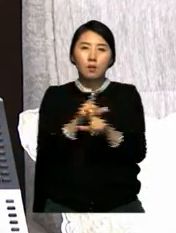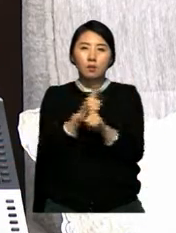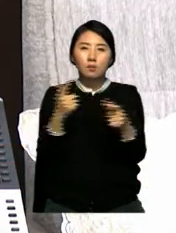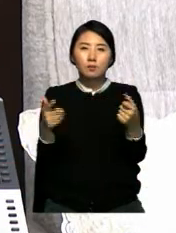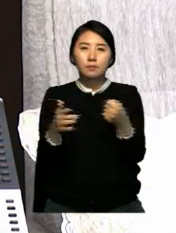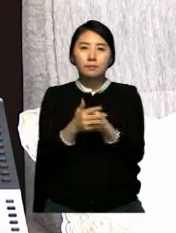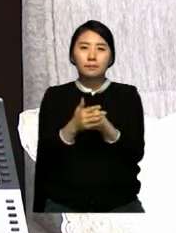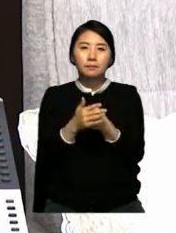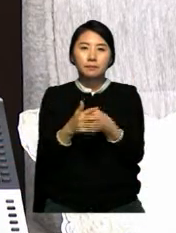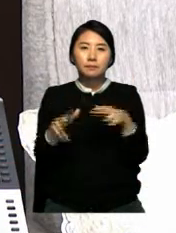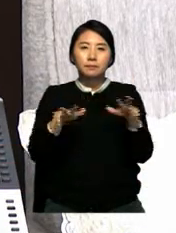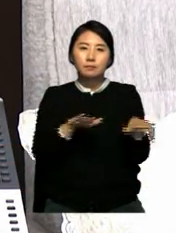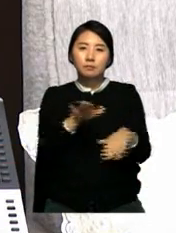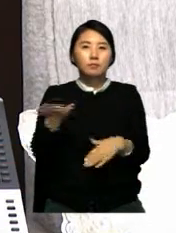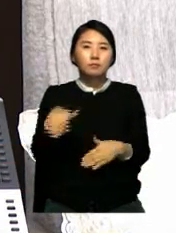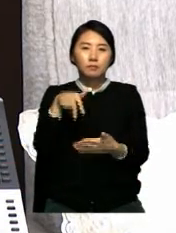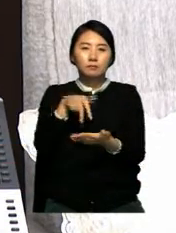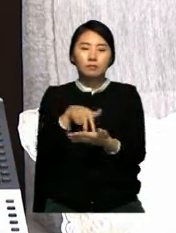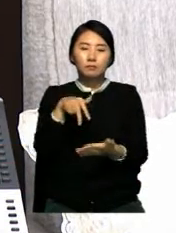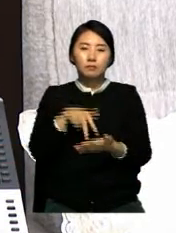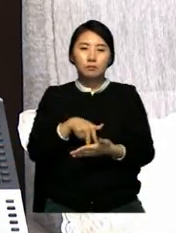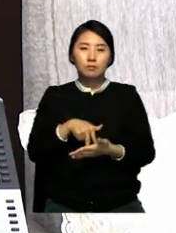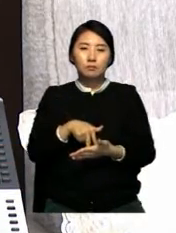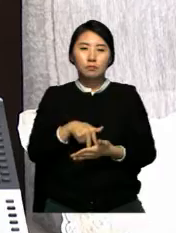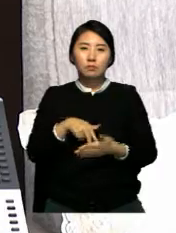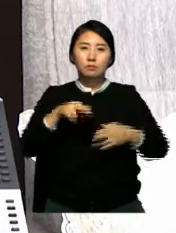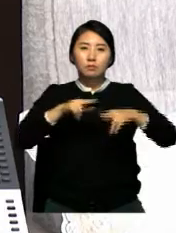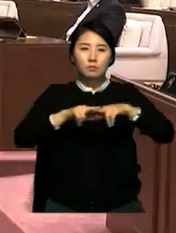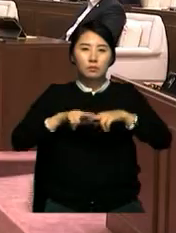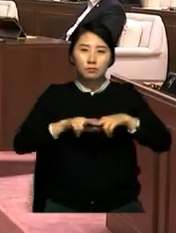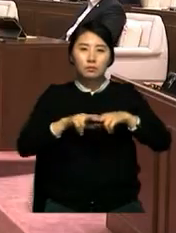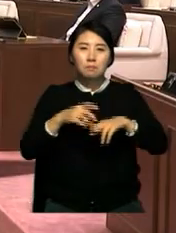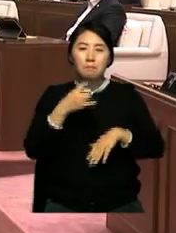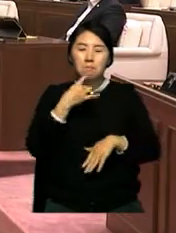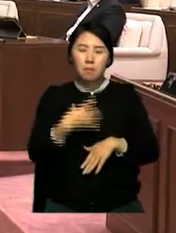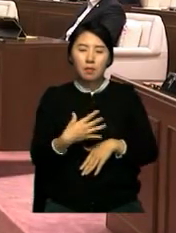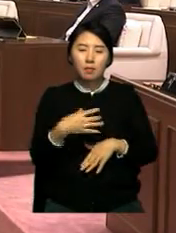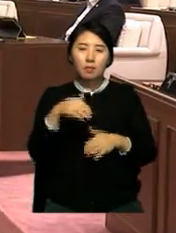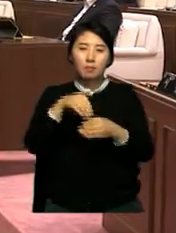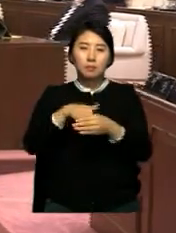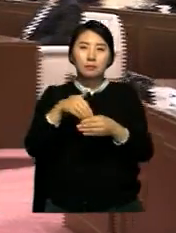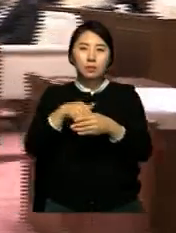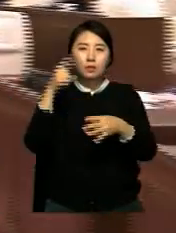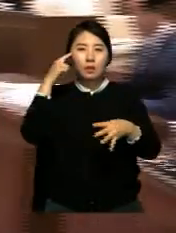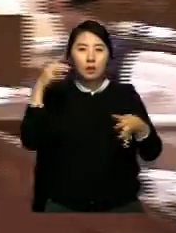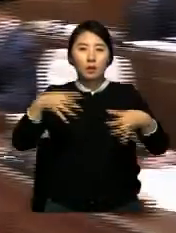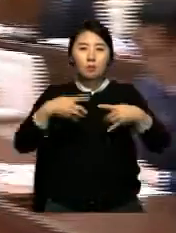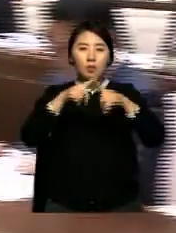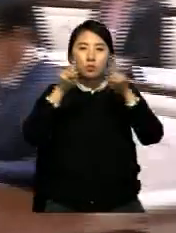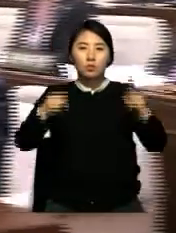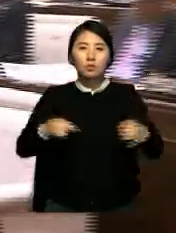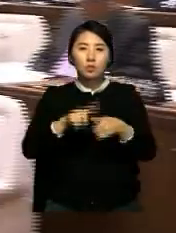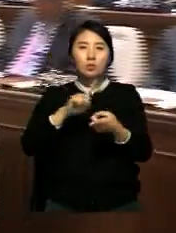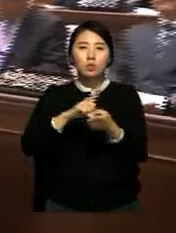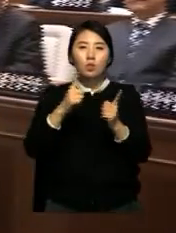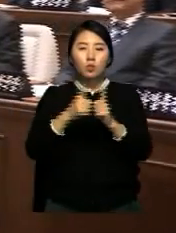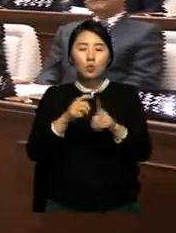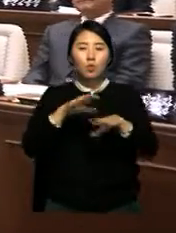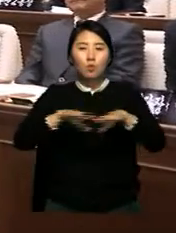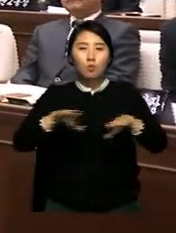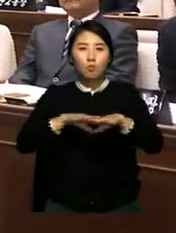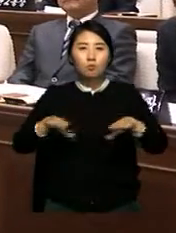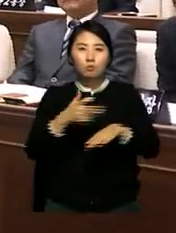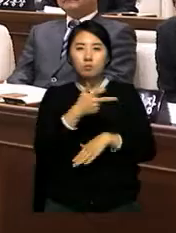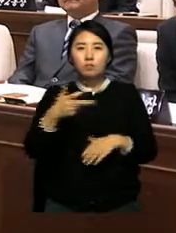저희 입장에서는 t 의 자궁 많은 투표를 해야 된다 결국 합의문에 대한 여야 해석 차가 크기 때문인데